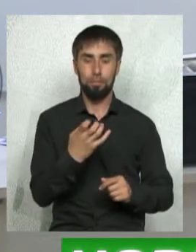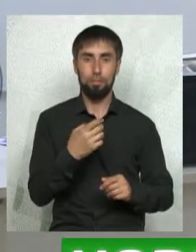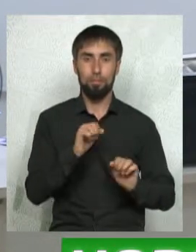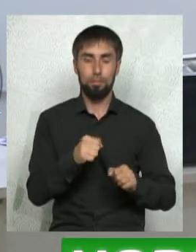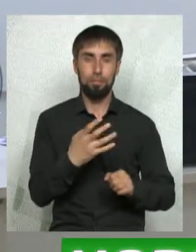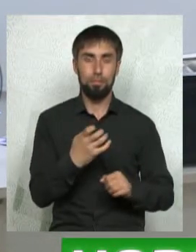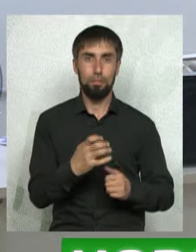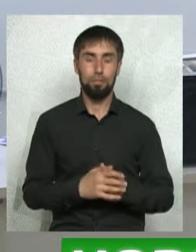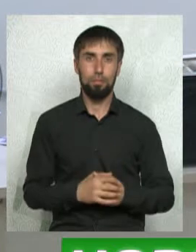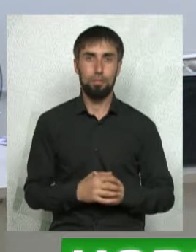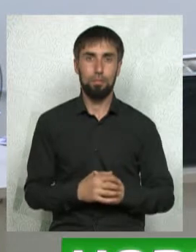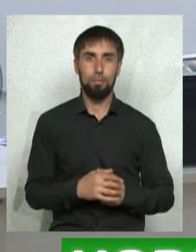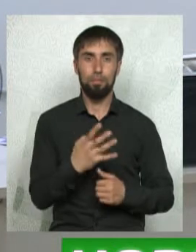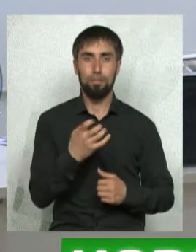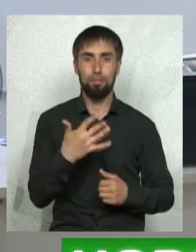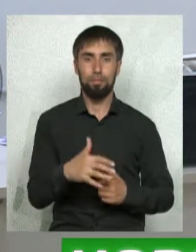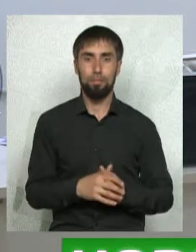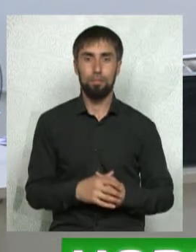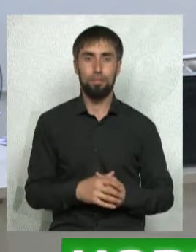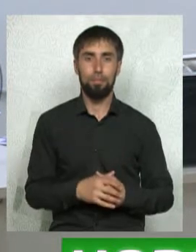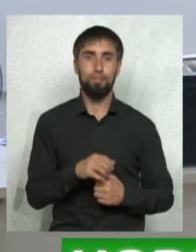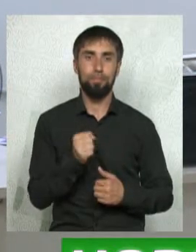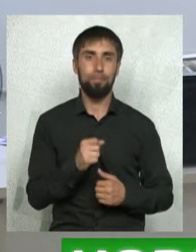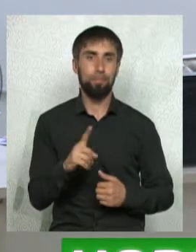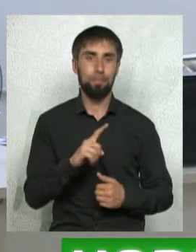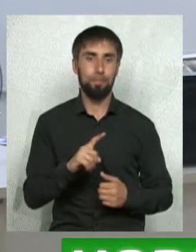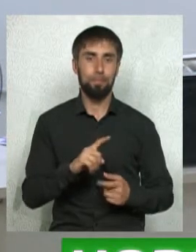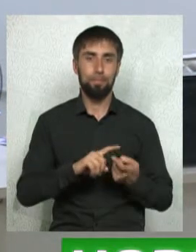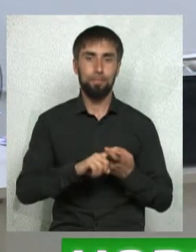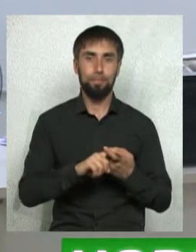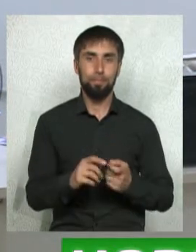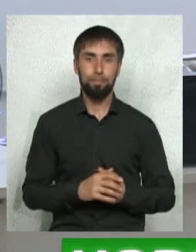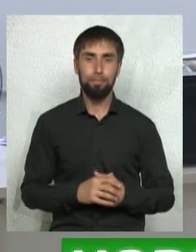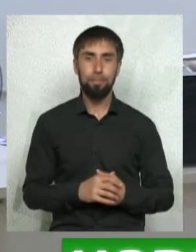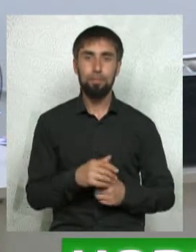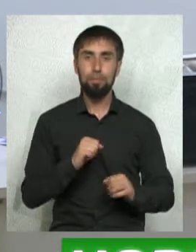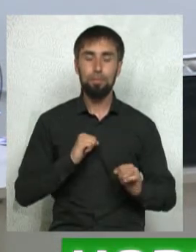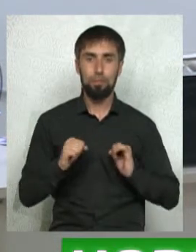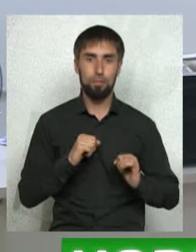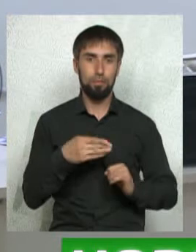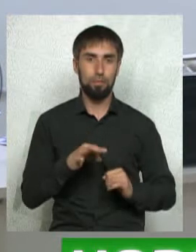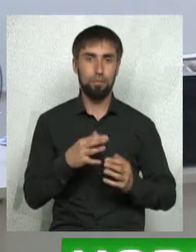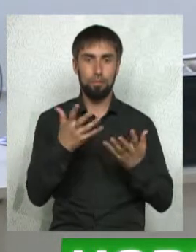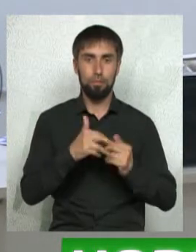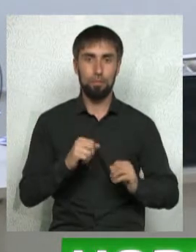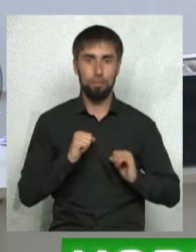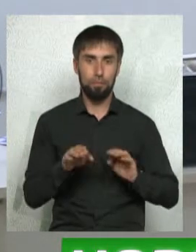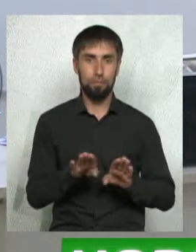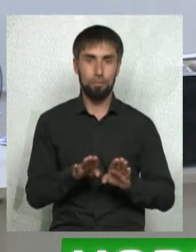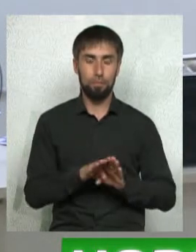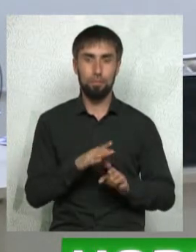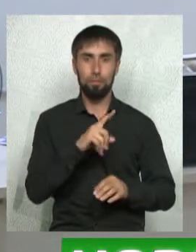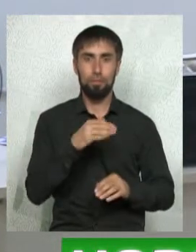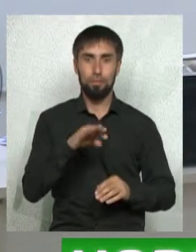может 450. А что касается бригад, то количество бригад тоже за